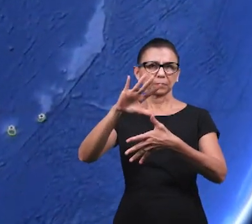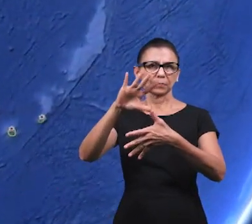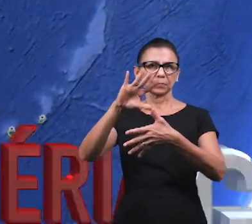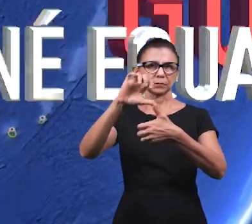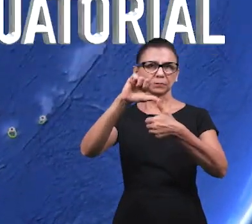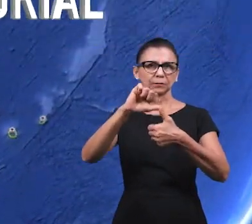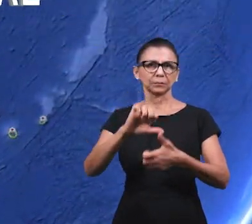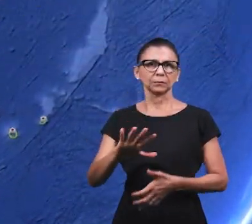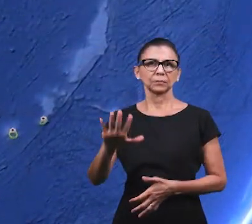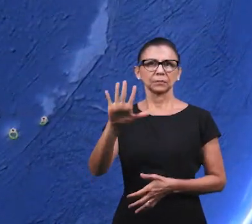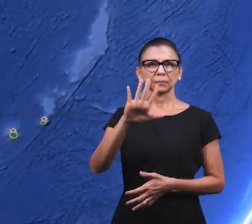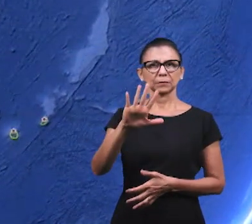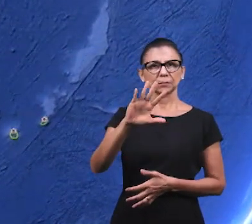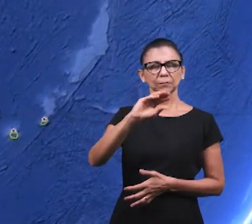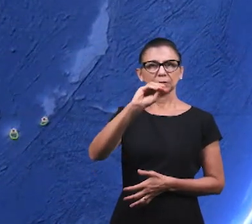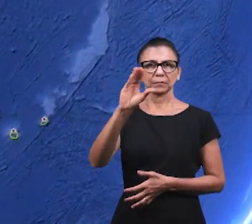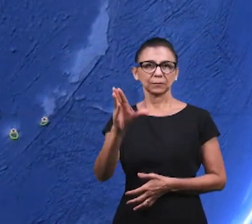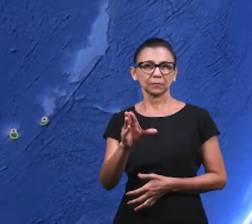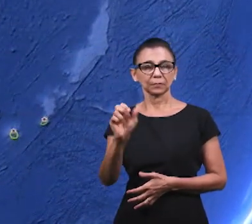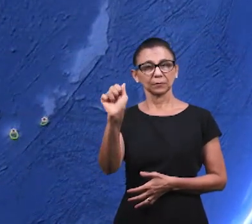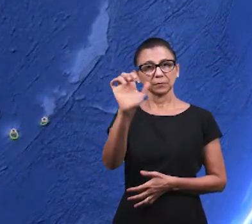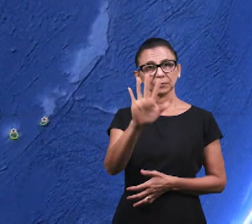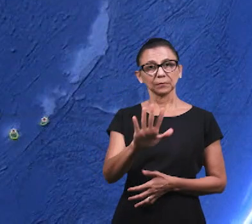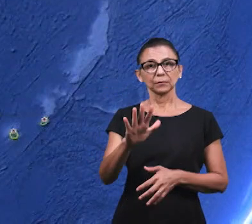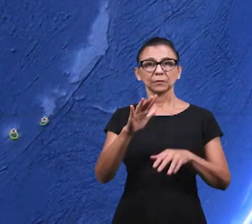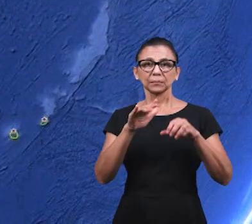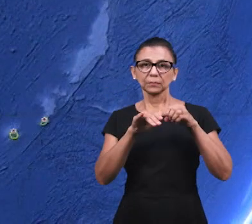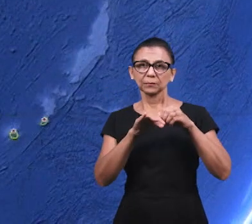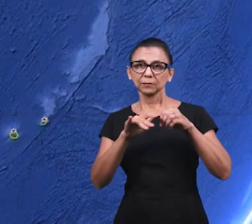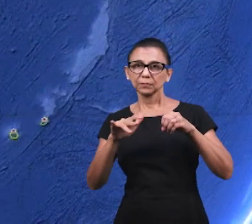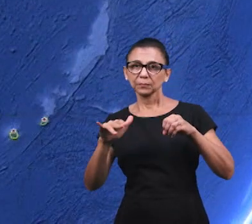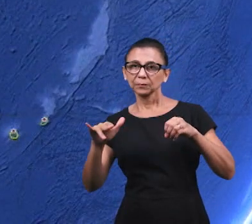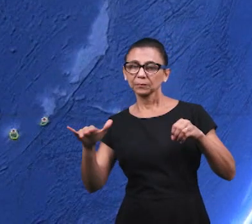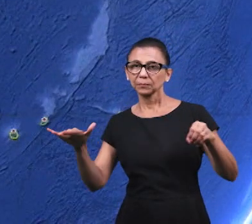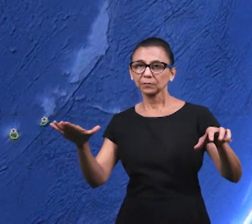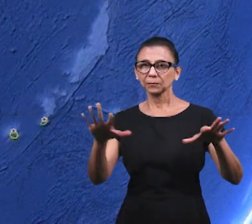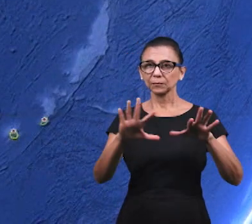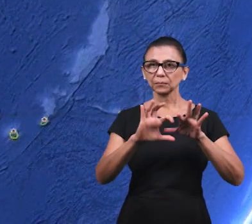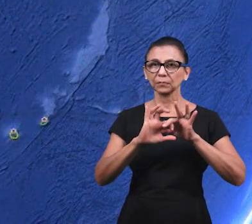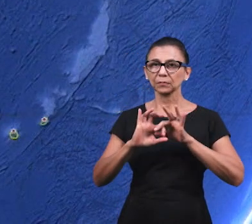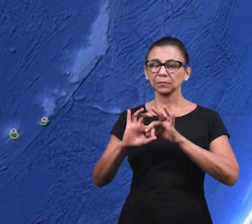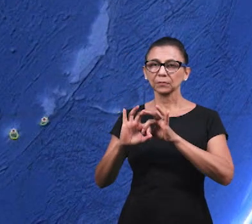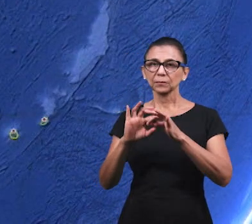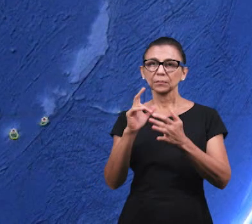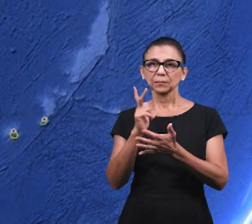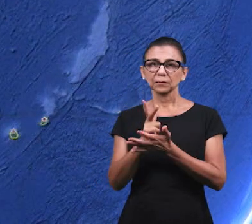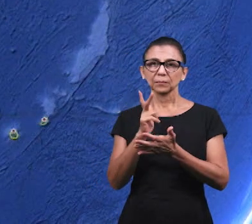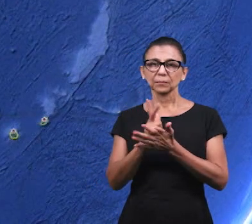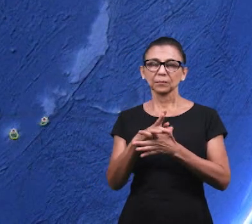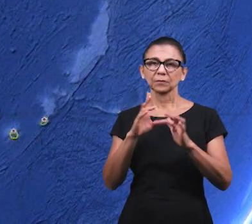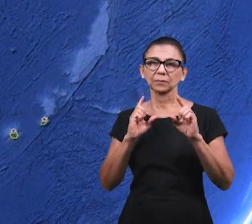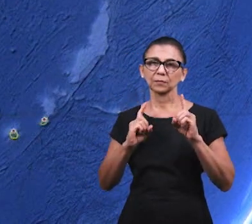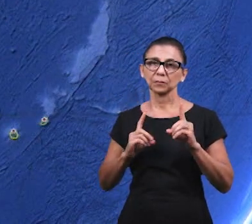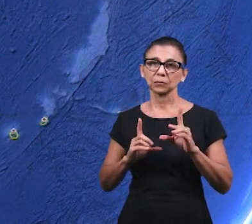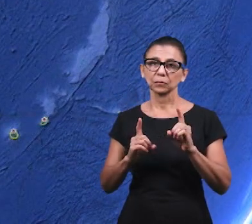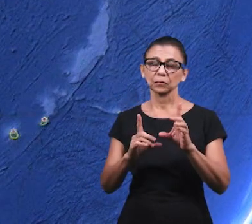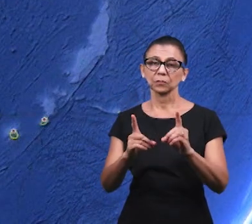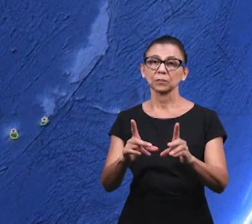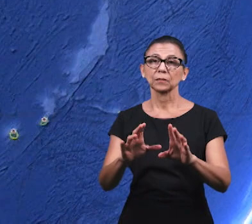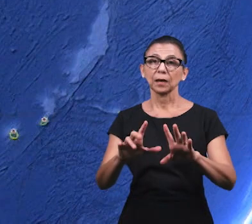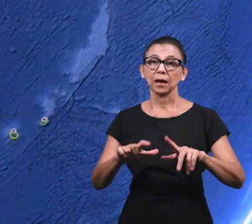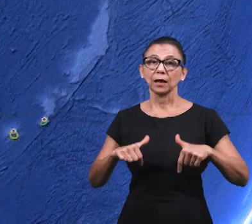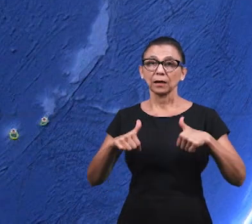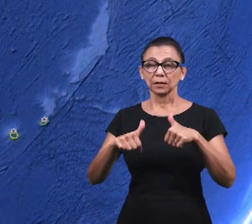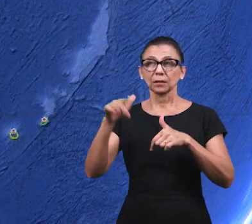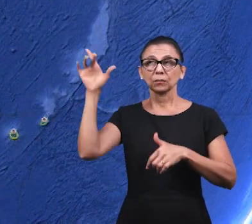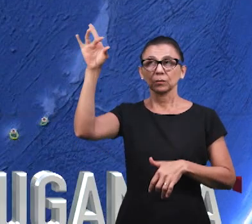dans des pays des trois Amériques, Europe, Afrique et Océanie, connectées par la même doctrine, par la direction du